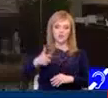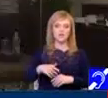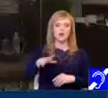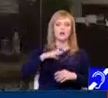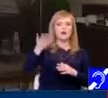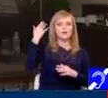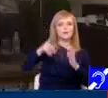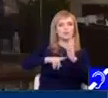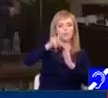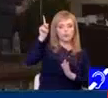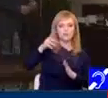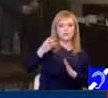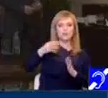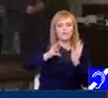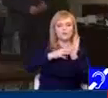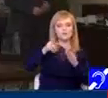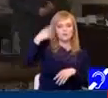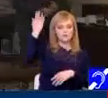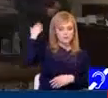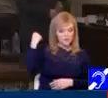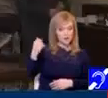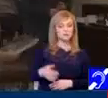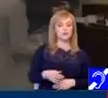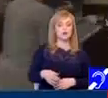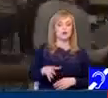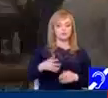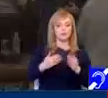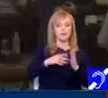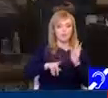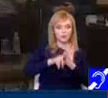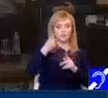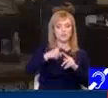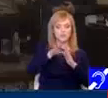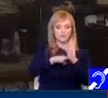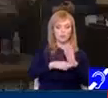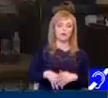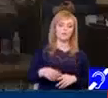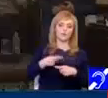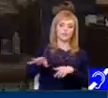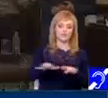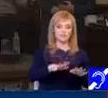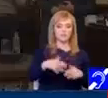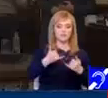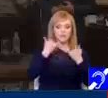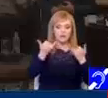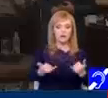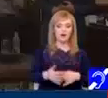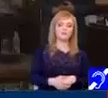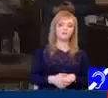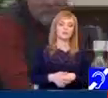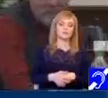ani. Este, dacă vrei, și un pariu personal, pentru că am pornit programul centenar cu evenimentele dedicate Iașului